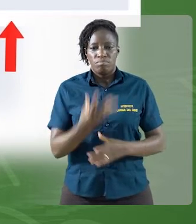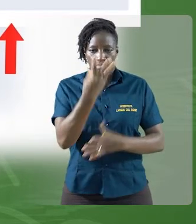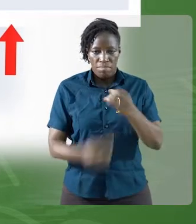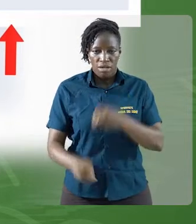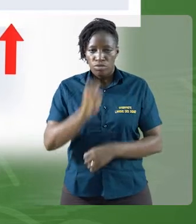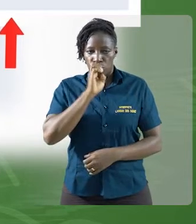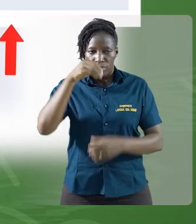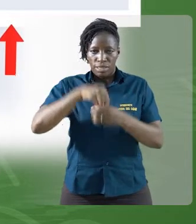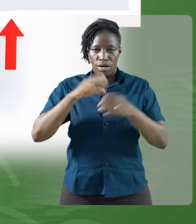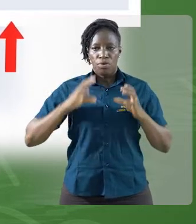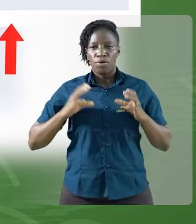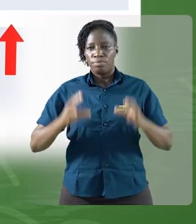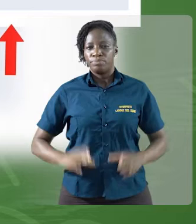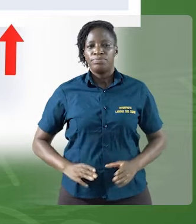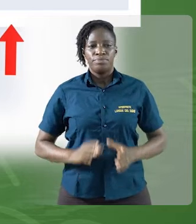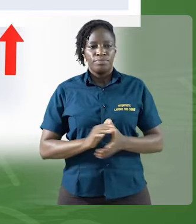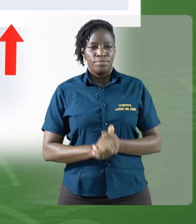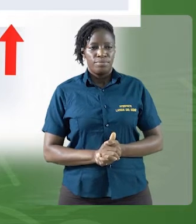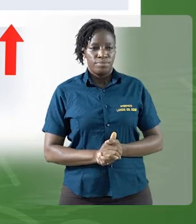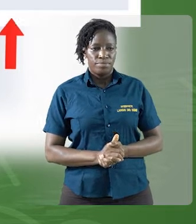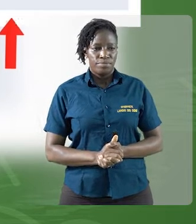une déshydratation.